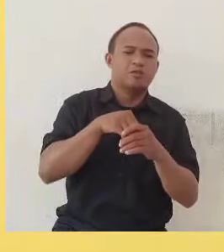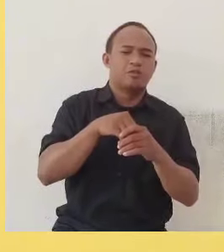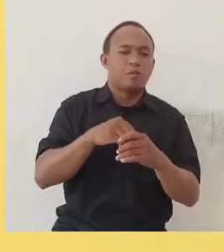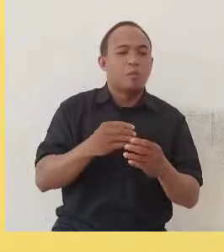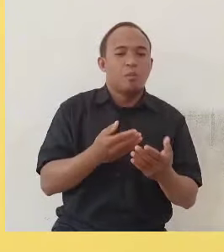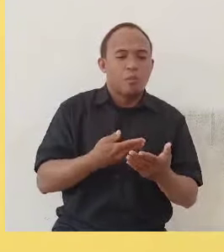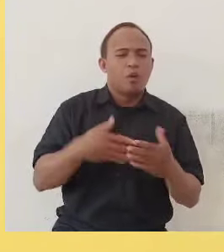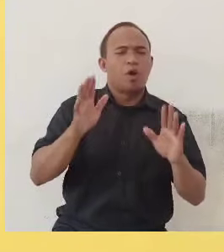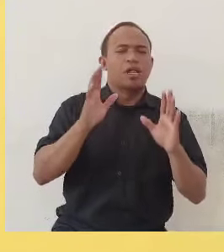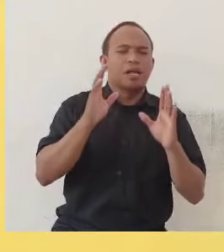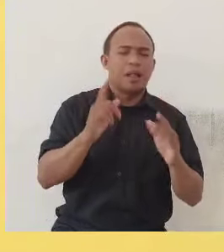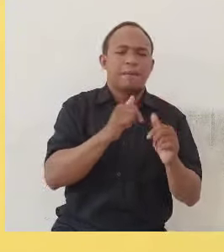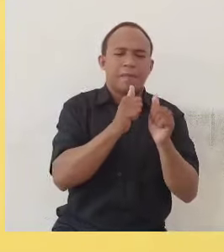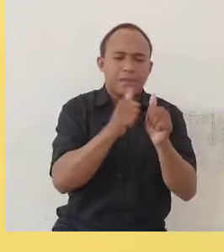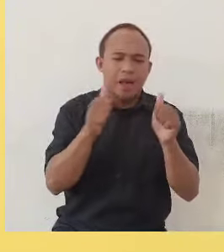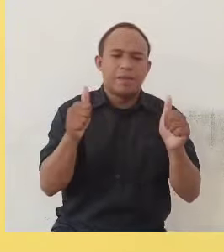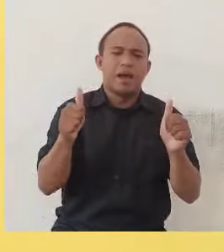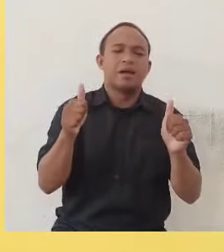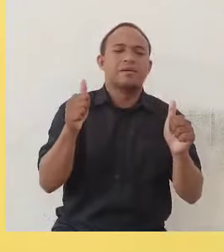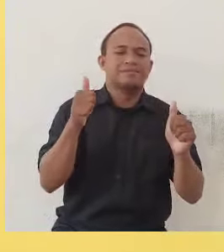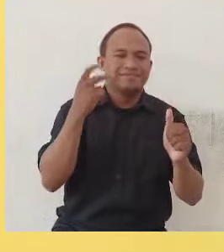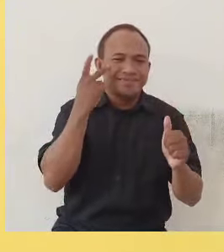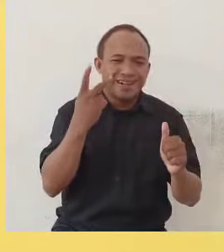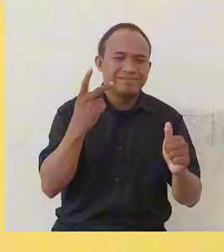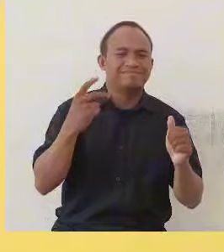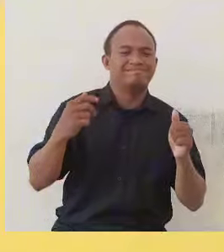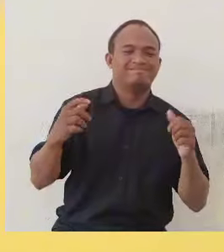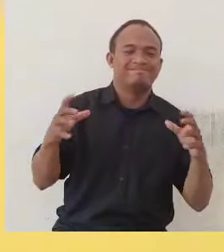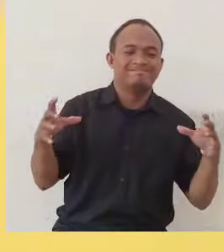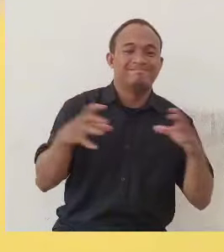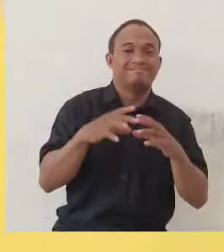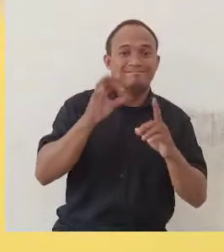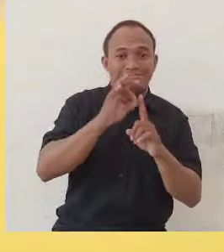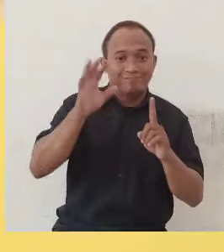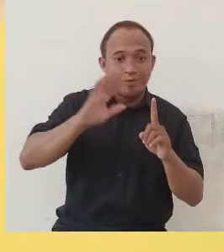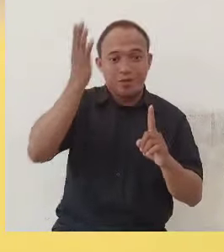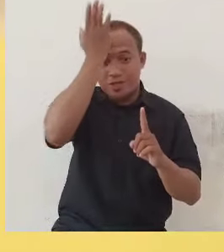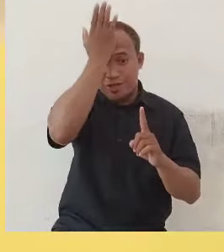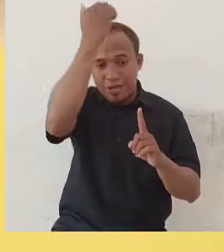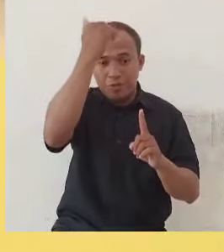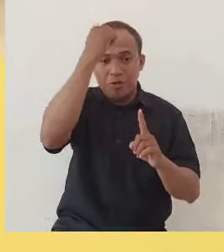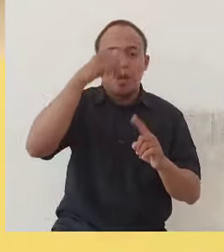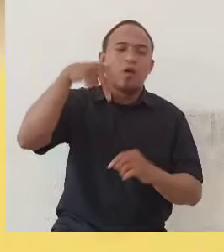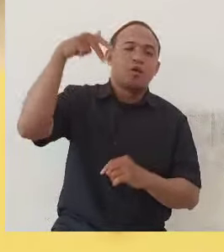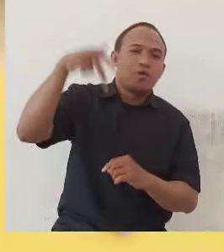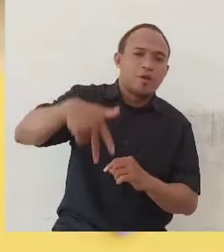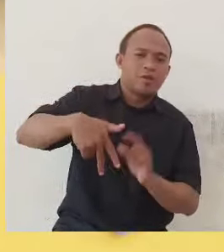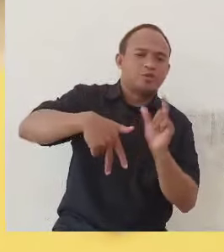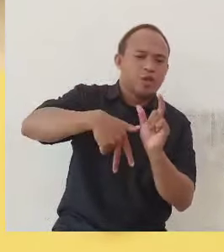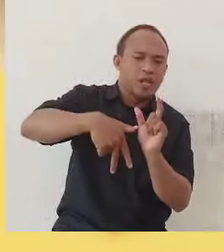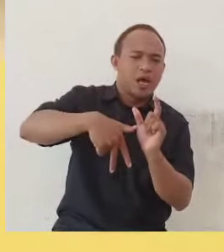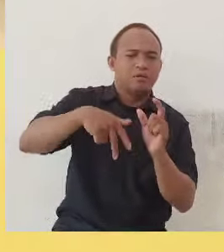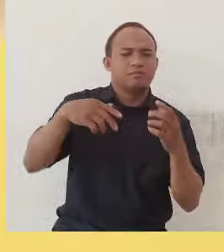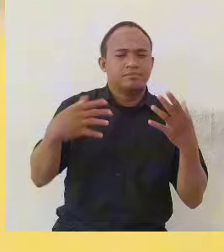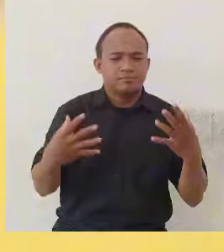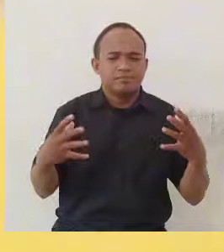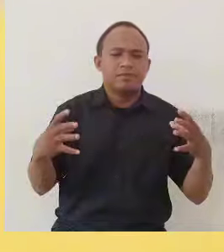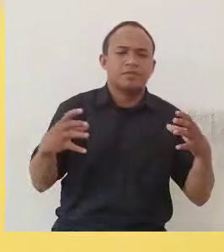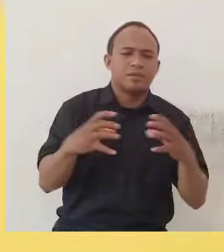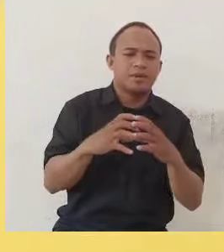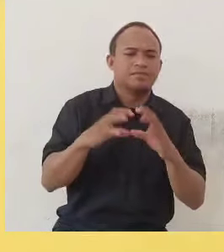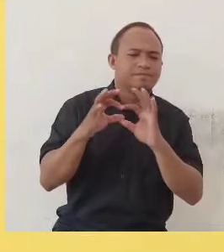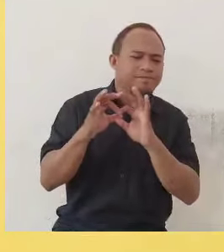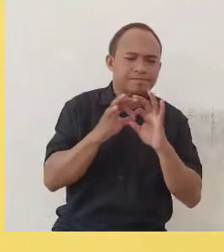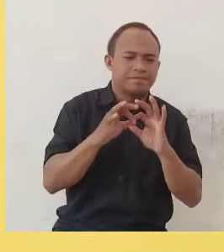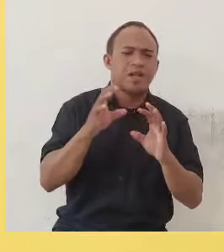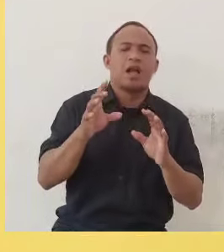IBA maupun perolehan P3D, baik saat pemekaran Provinsi Gorontalo dari Provinsi Sulawesi Utara maupun